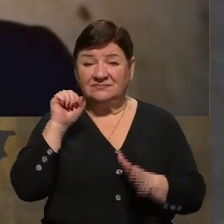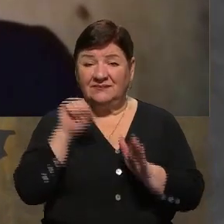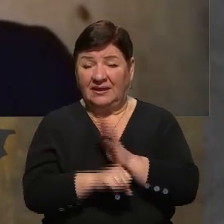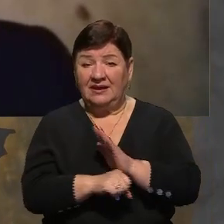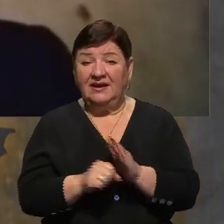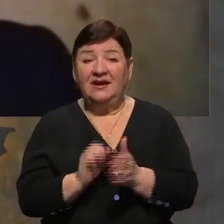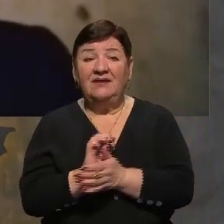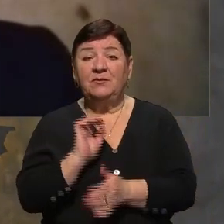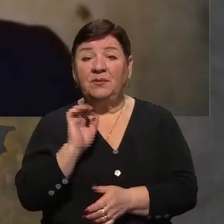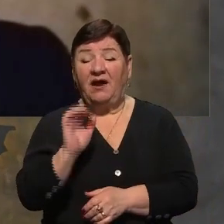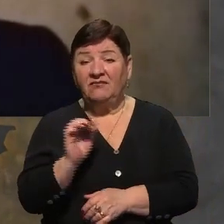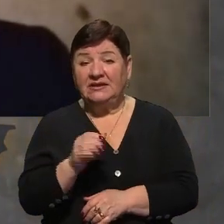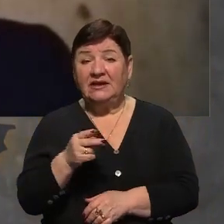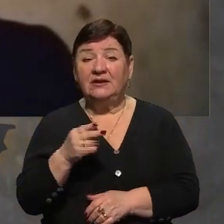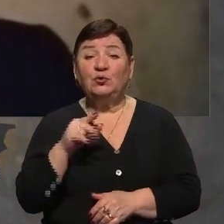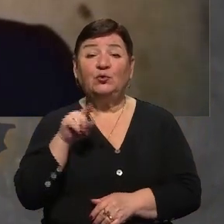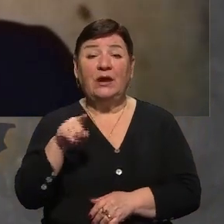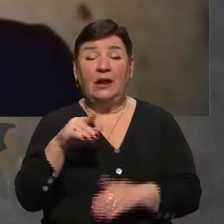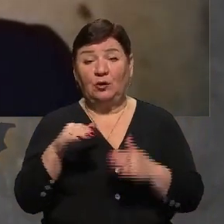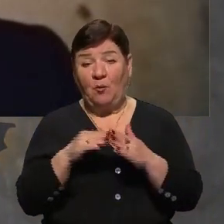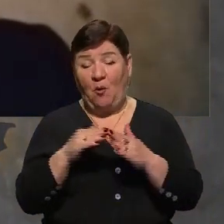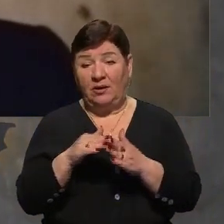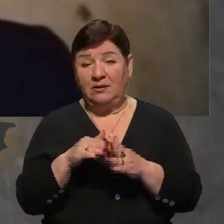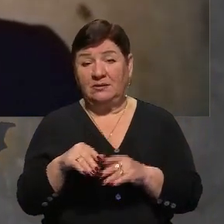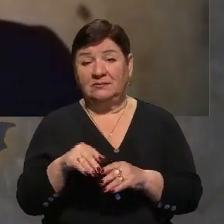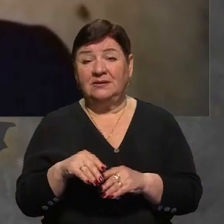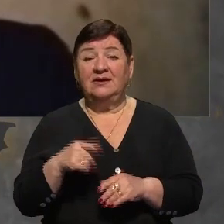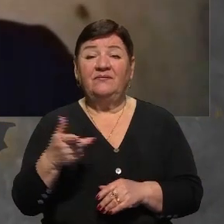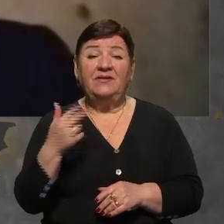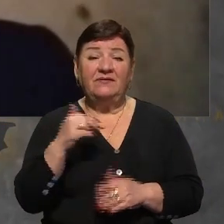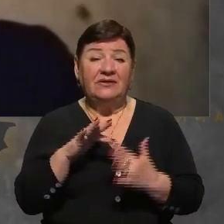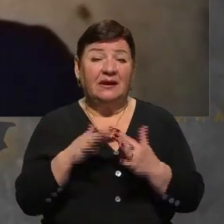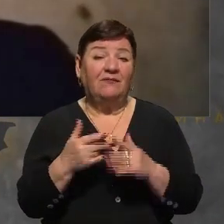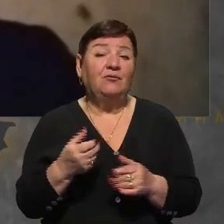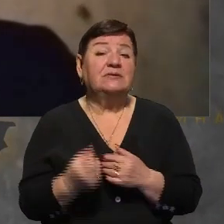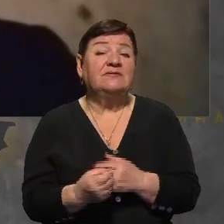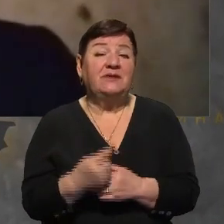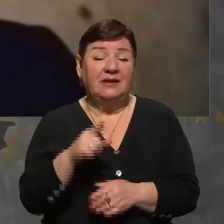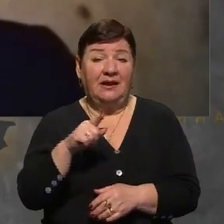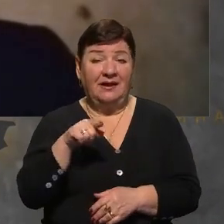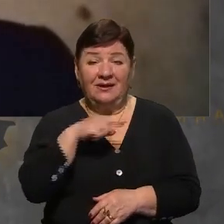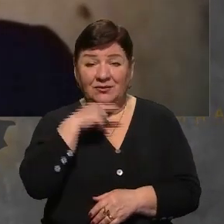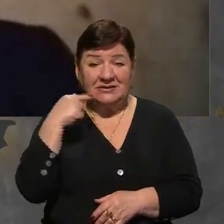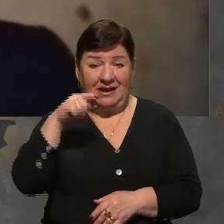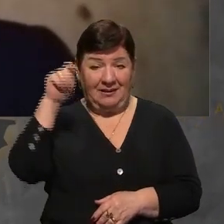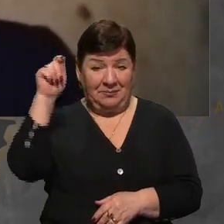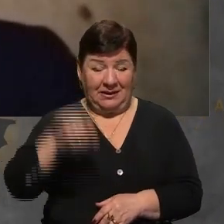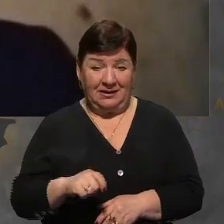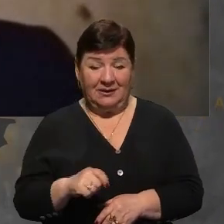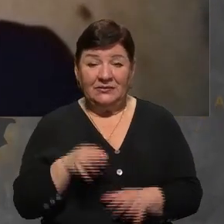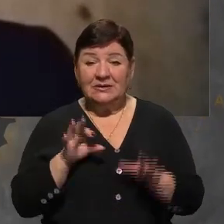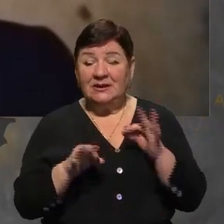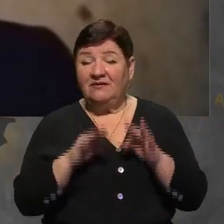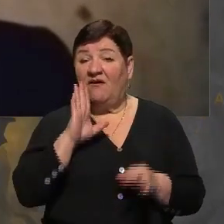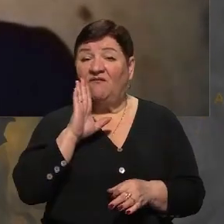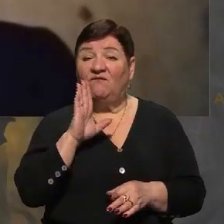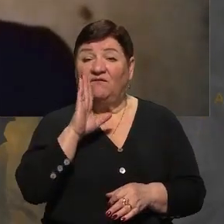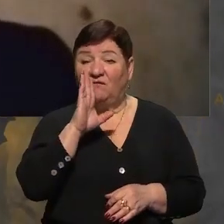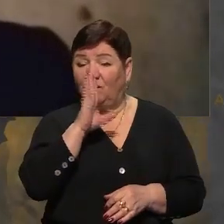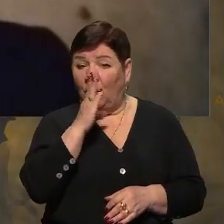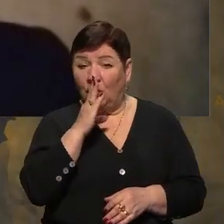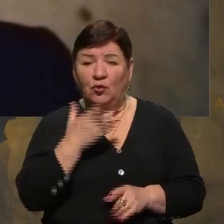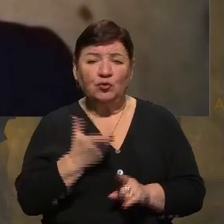200 туди, домой, до нього в колхоз там, чи в деревню, звідки він приїхав. Але насправді ворог дуже сильний,